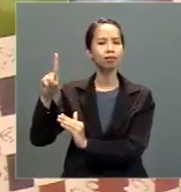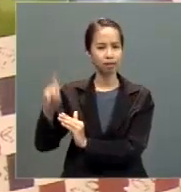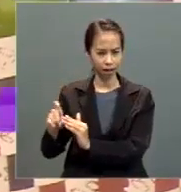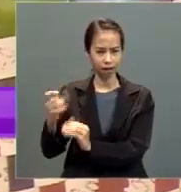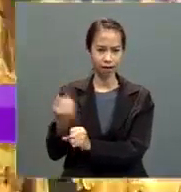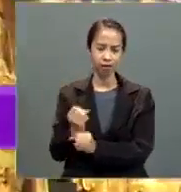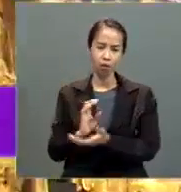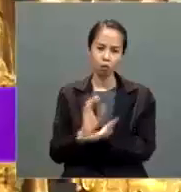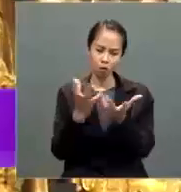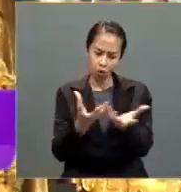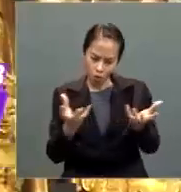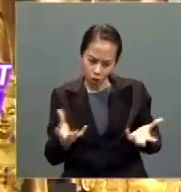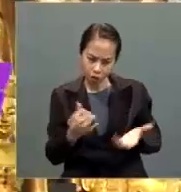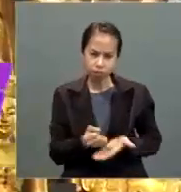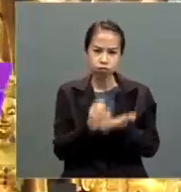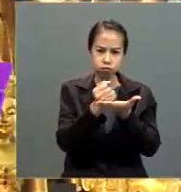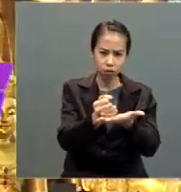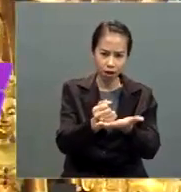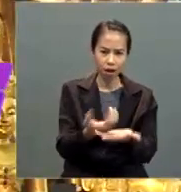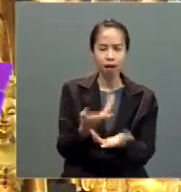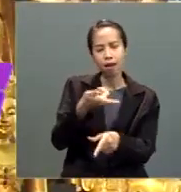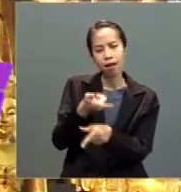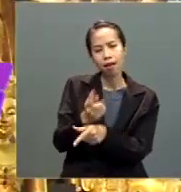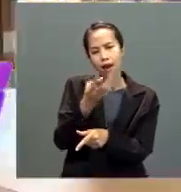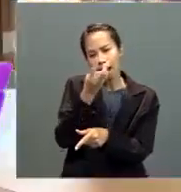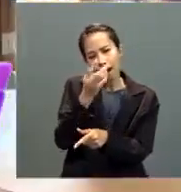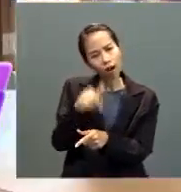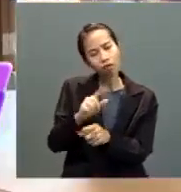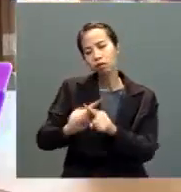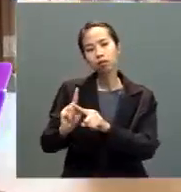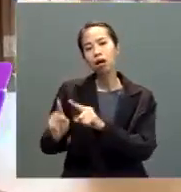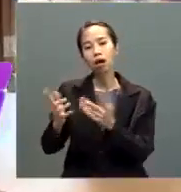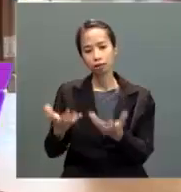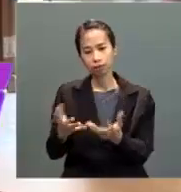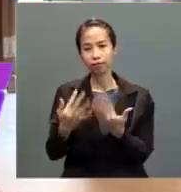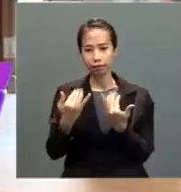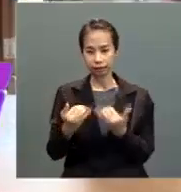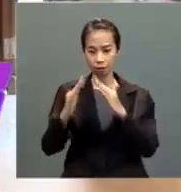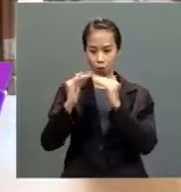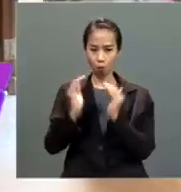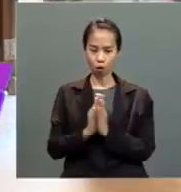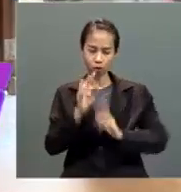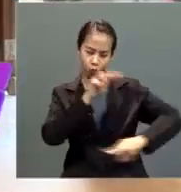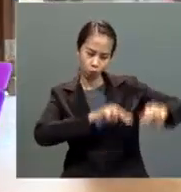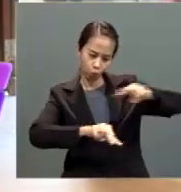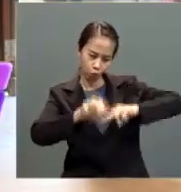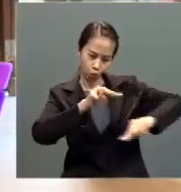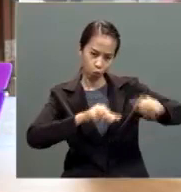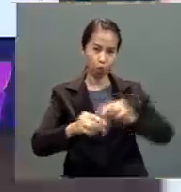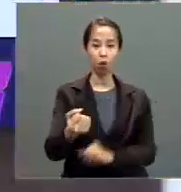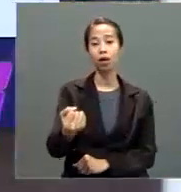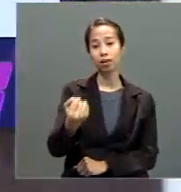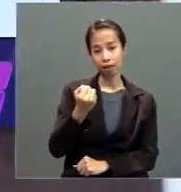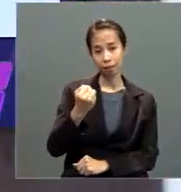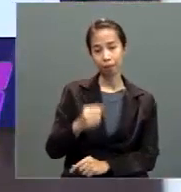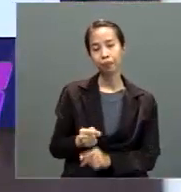านบังสุกุลแล้วก็เลี้ยงภัตตาหารเพลแด่พระภิกษุครับซึ่งทางวัดก็มีมาตรการในการคัดกรองที่เข้มข้นตามแนวทางปฏิบัติ